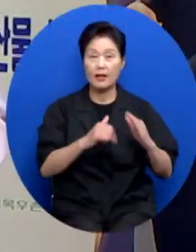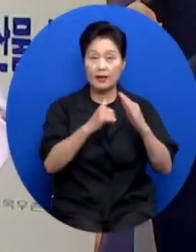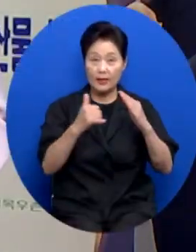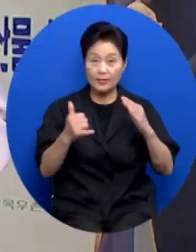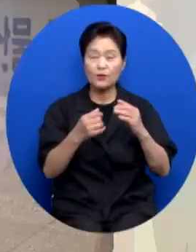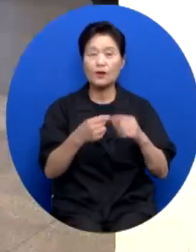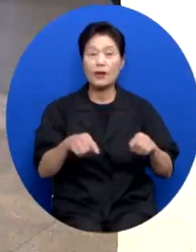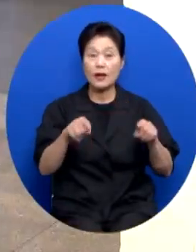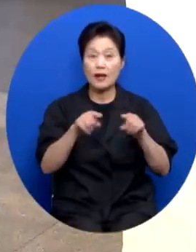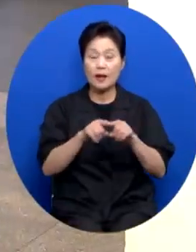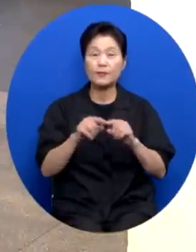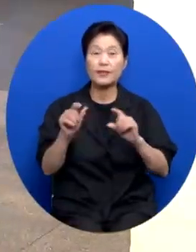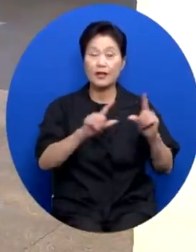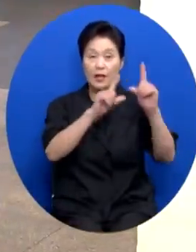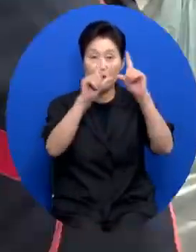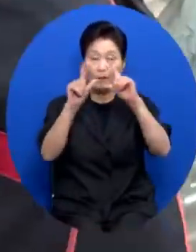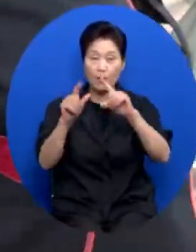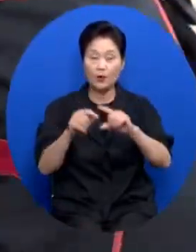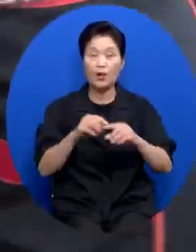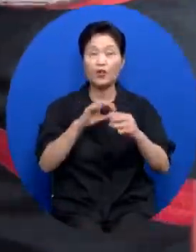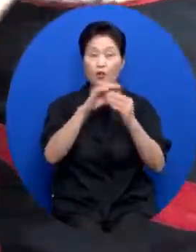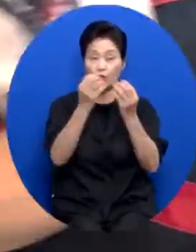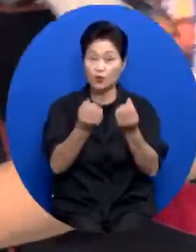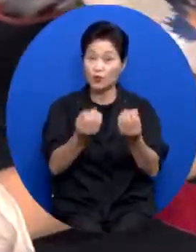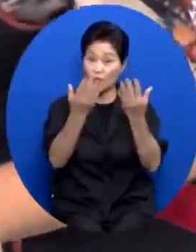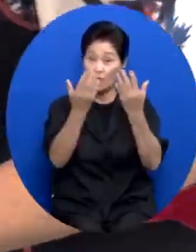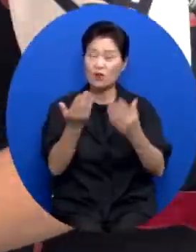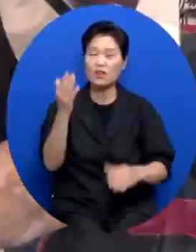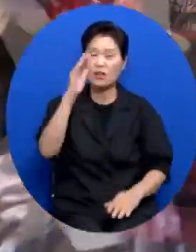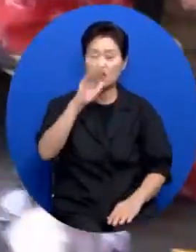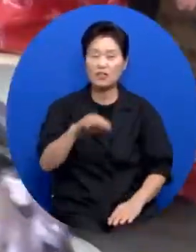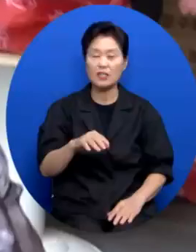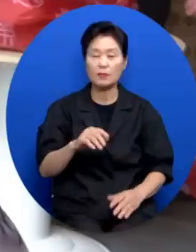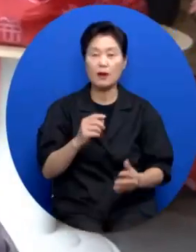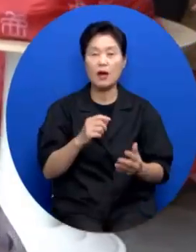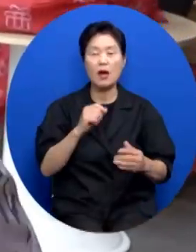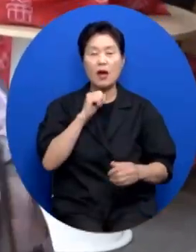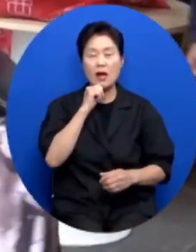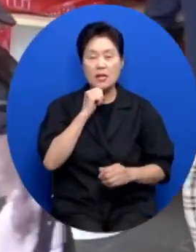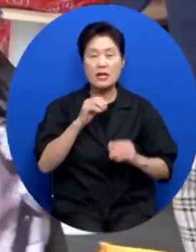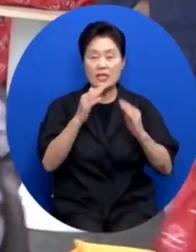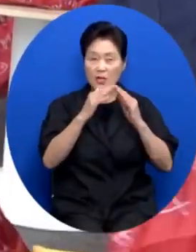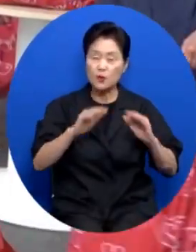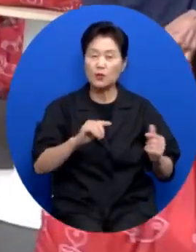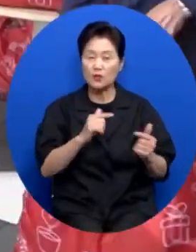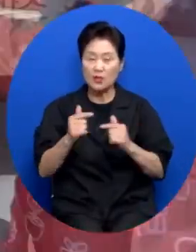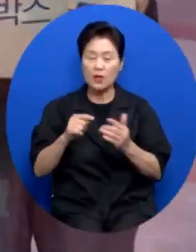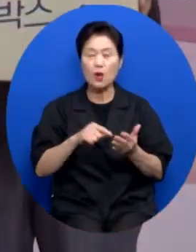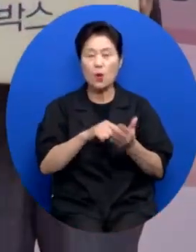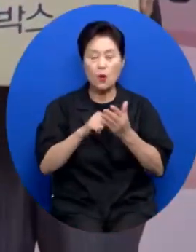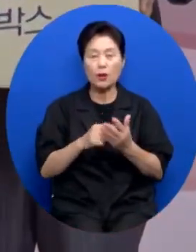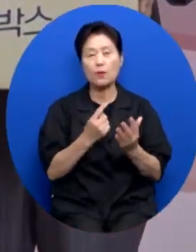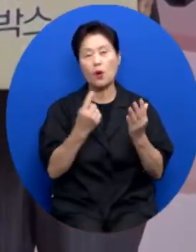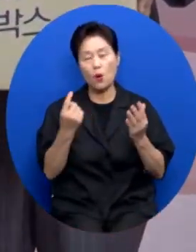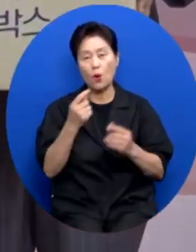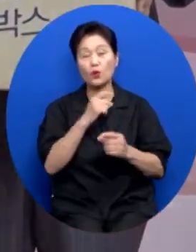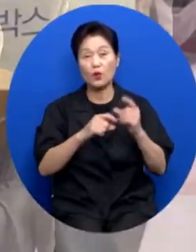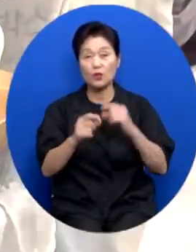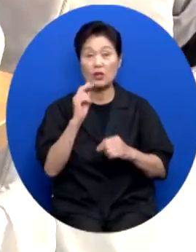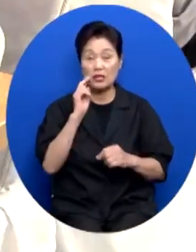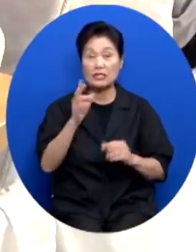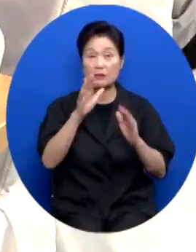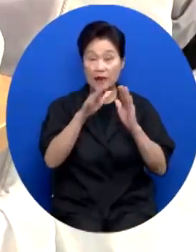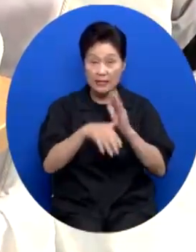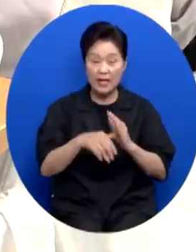가족과 함께 보내는 민족의 대명절 추석이지만 소외된 이웃에게는 외로움과 고립감이 더해집니다. 한국교회가 소외된